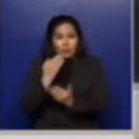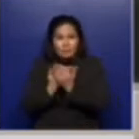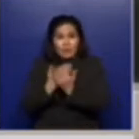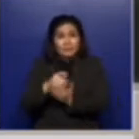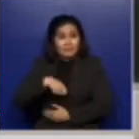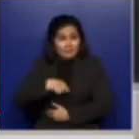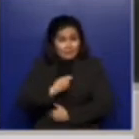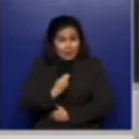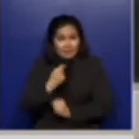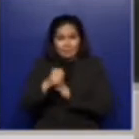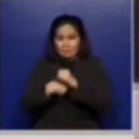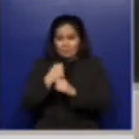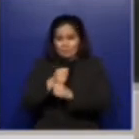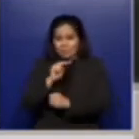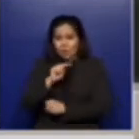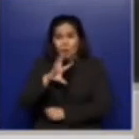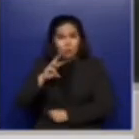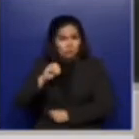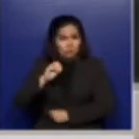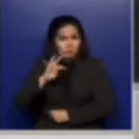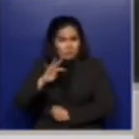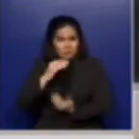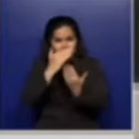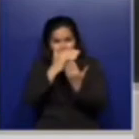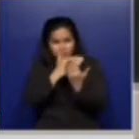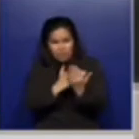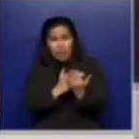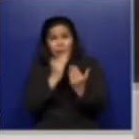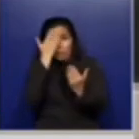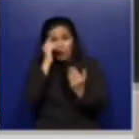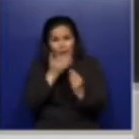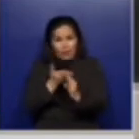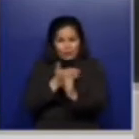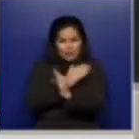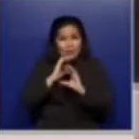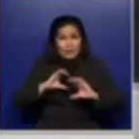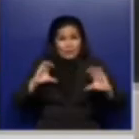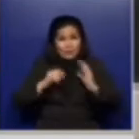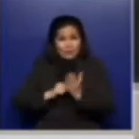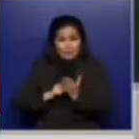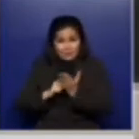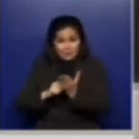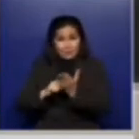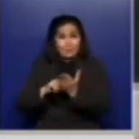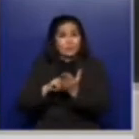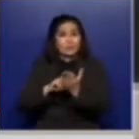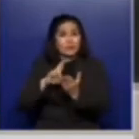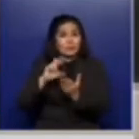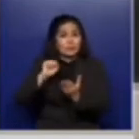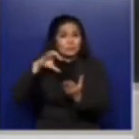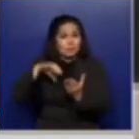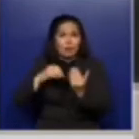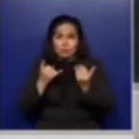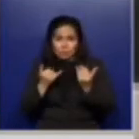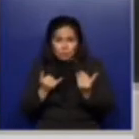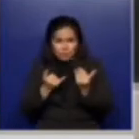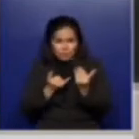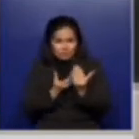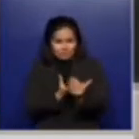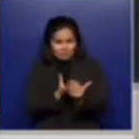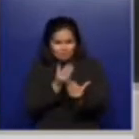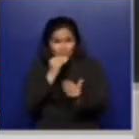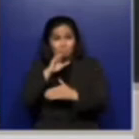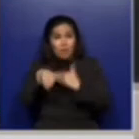ำปี2564ที่รัฐบาลได้นำเสนอต่อสภาในวันนี้นะครับภาพรวมของงบประมา